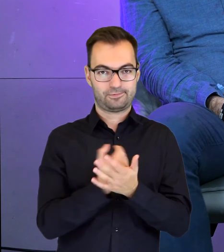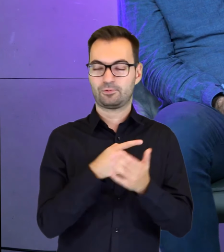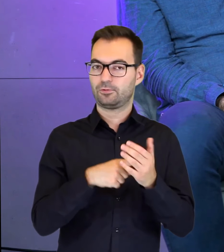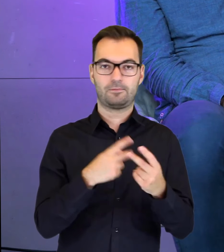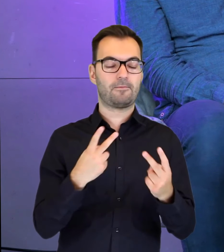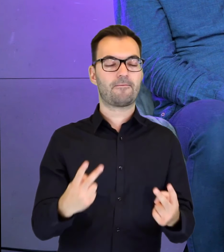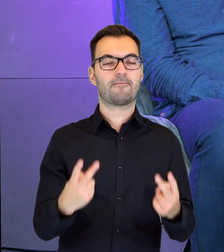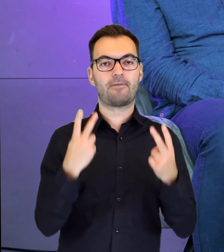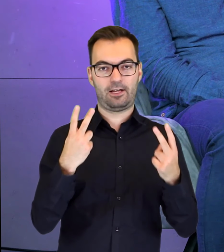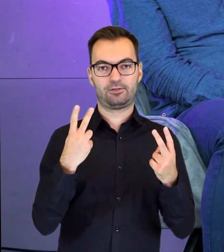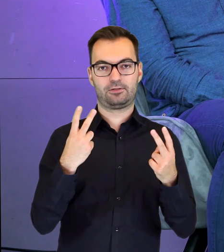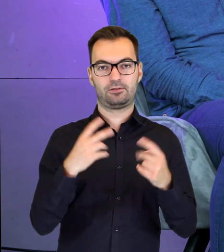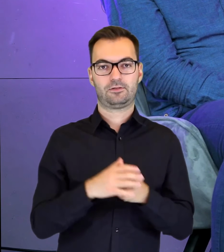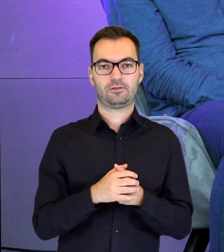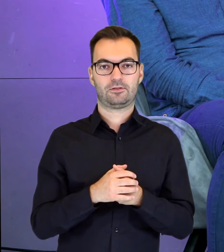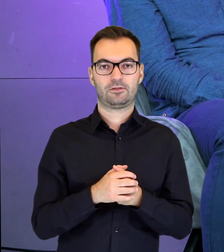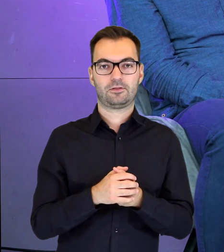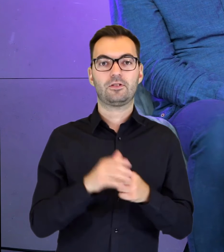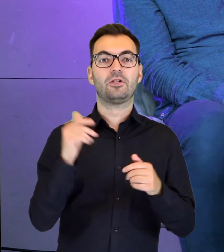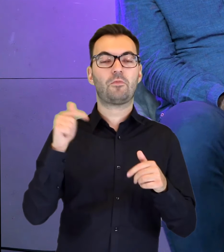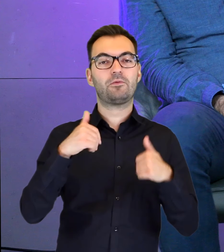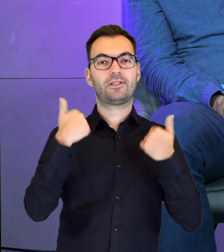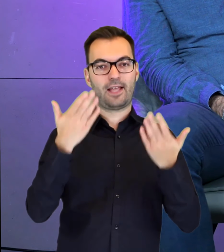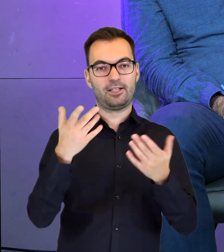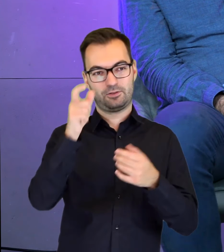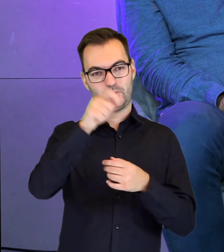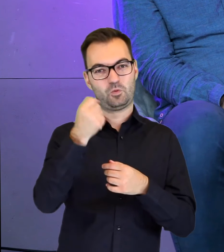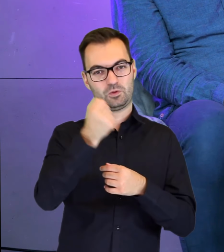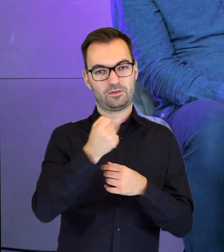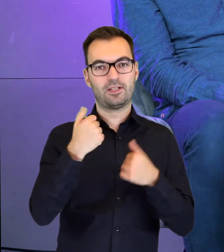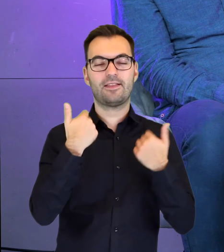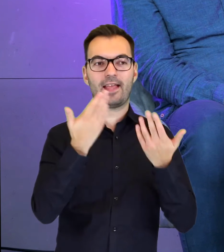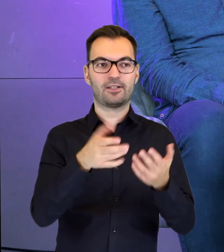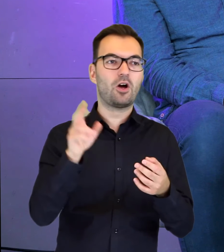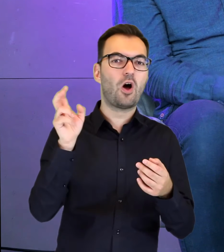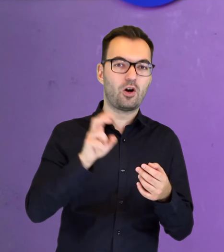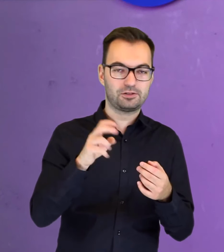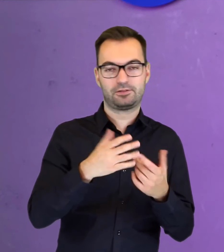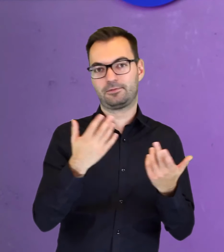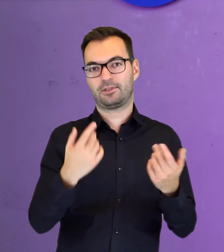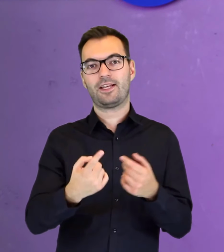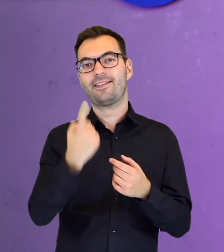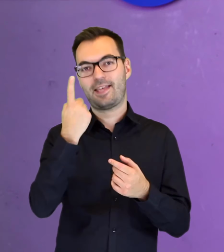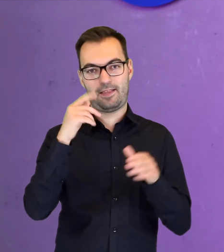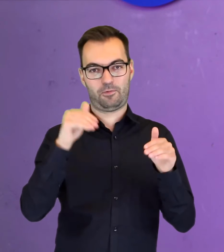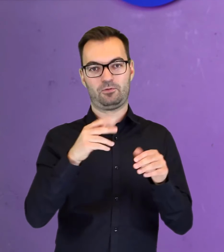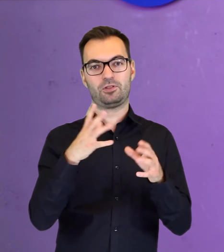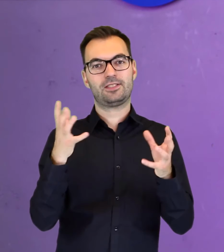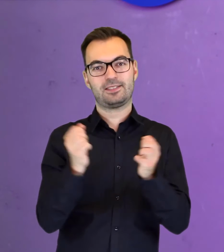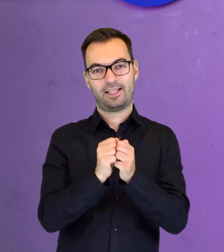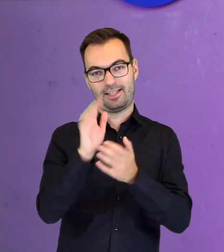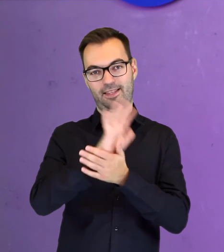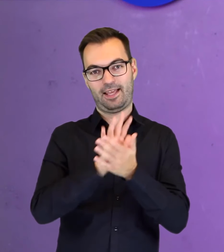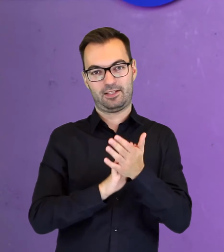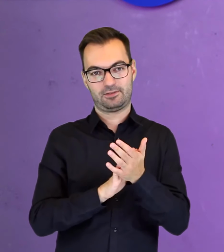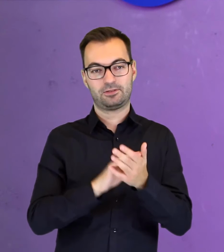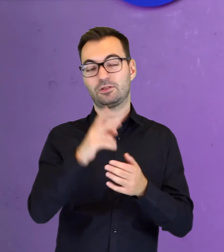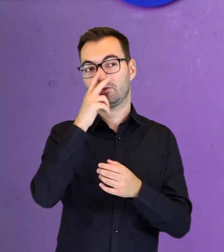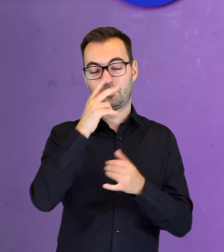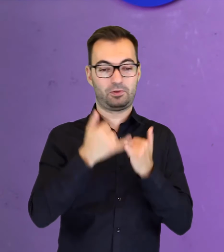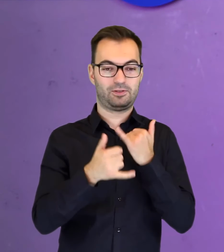Bartosz to jest jedną z ważnych kryteriów sukcesu które powinno być spełnione które mówimy o tym że powinieneś dać użytkownikowi